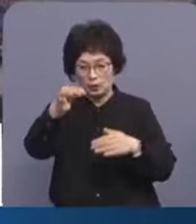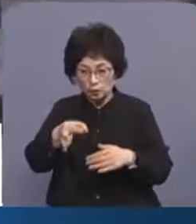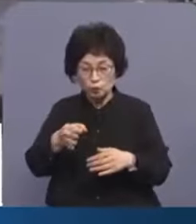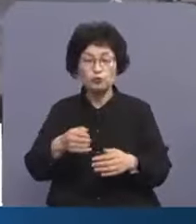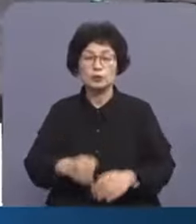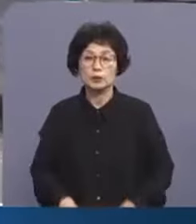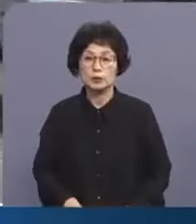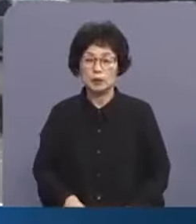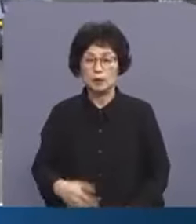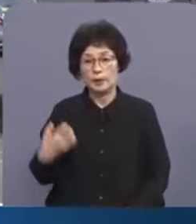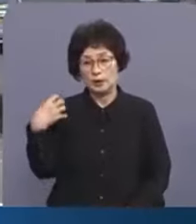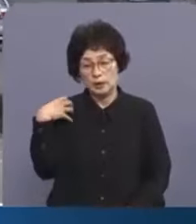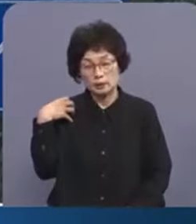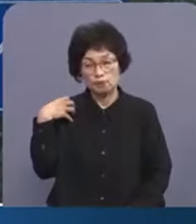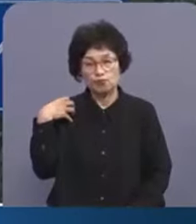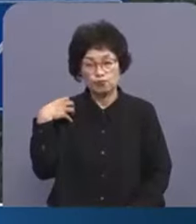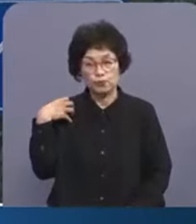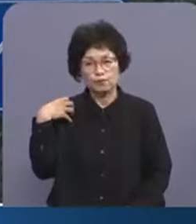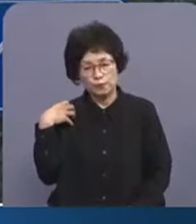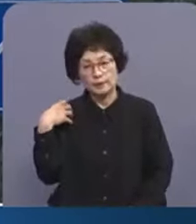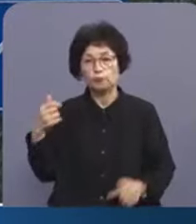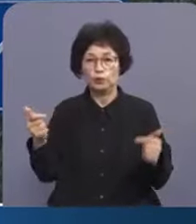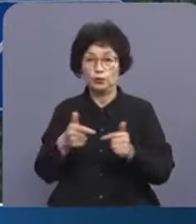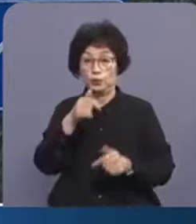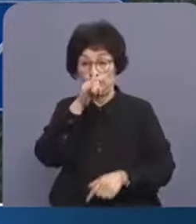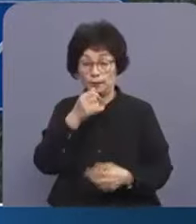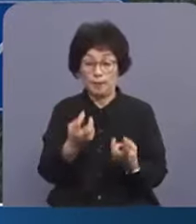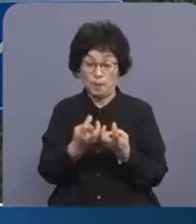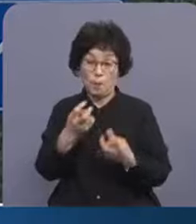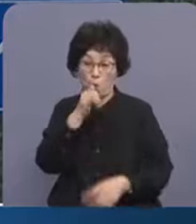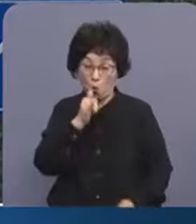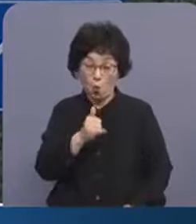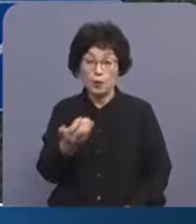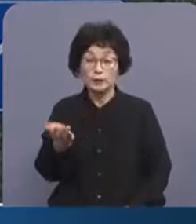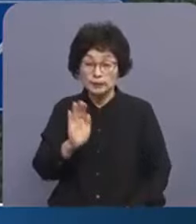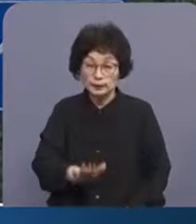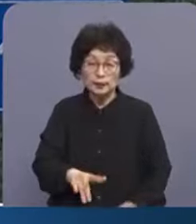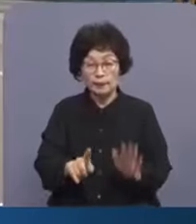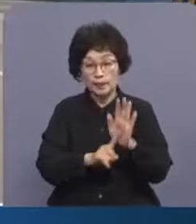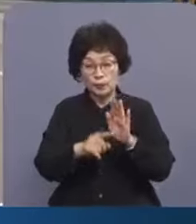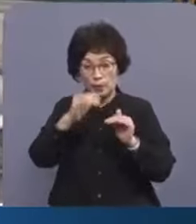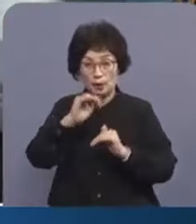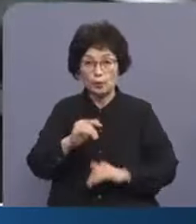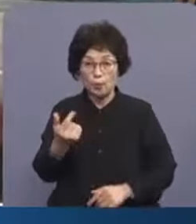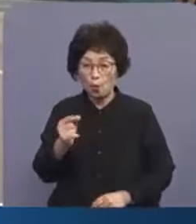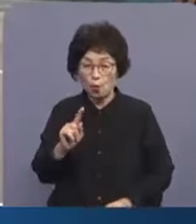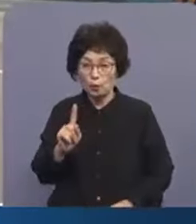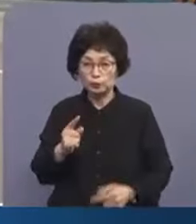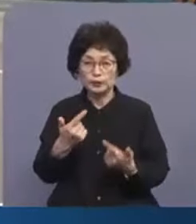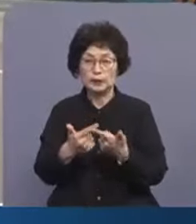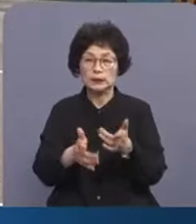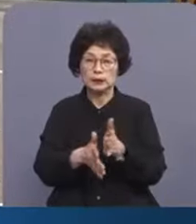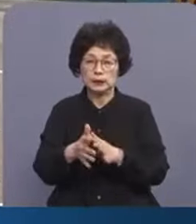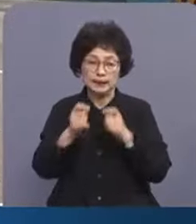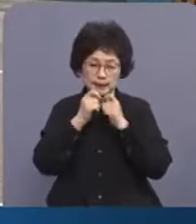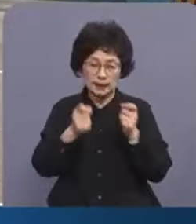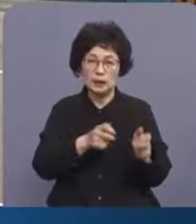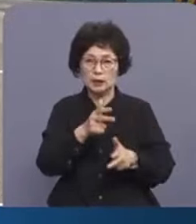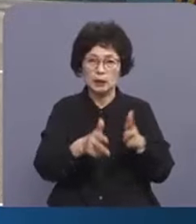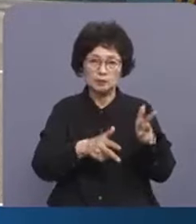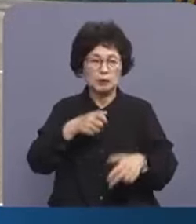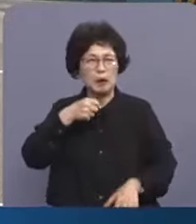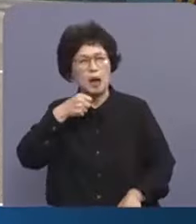아니면 재정 부담을 줄일 수도 있는데요네 하지만 앞서 보도에서 보신 것처럼 부산시가이 민자 사업자에